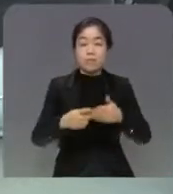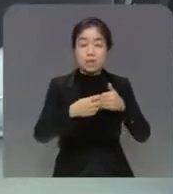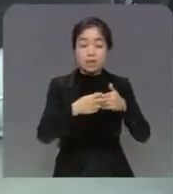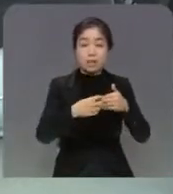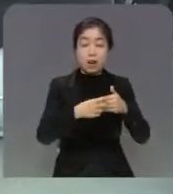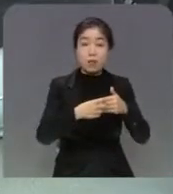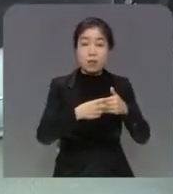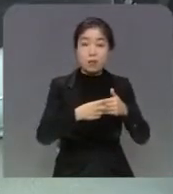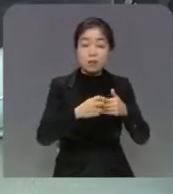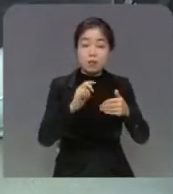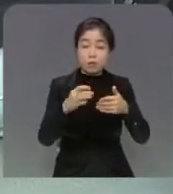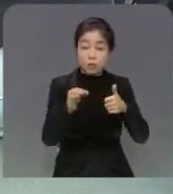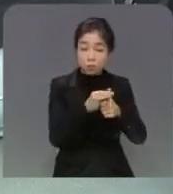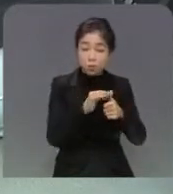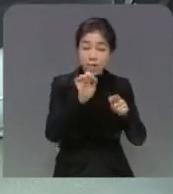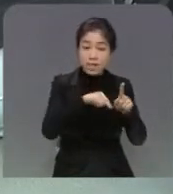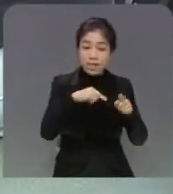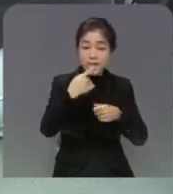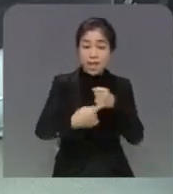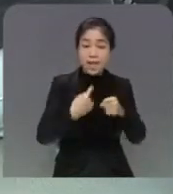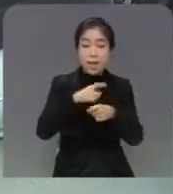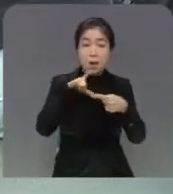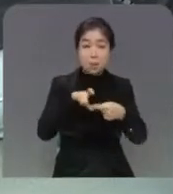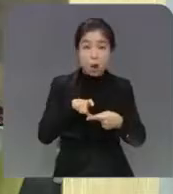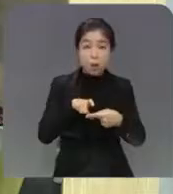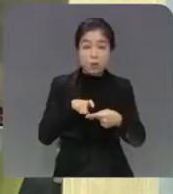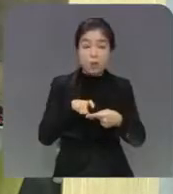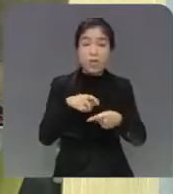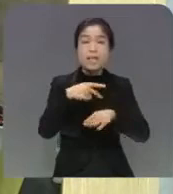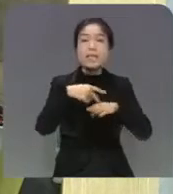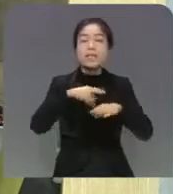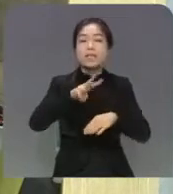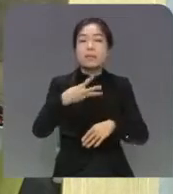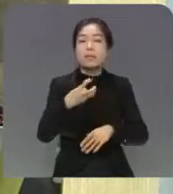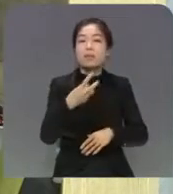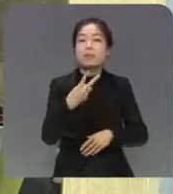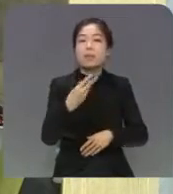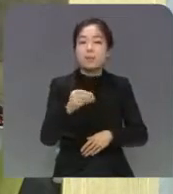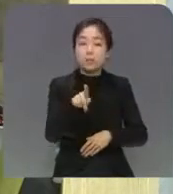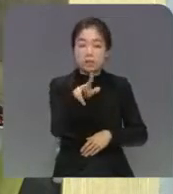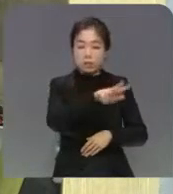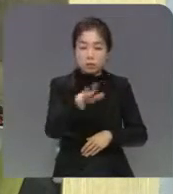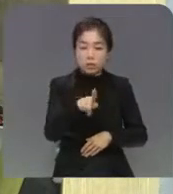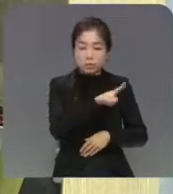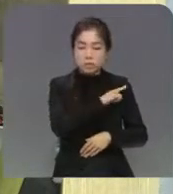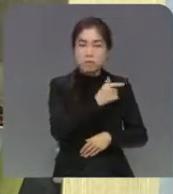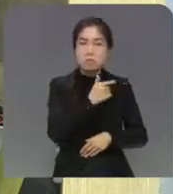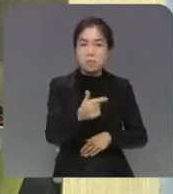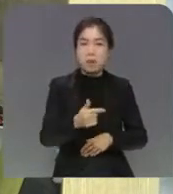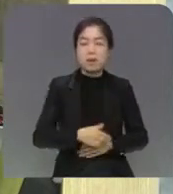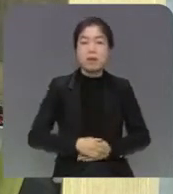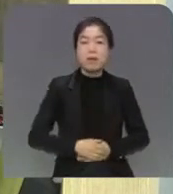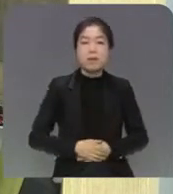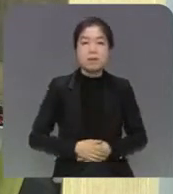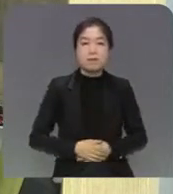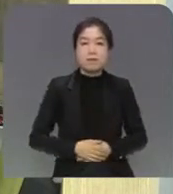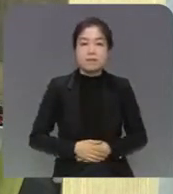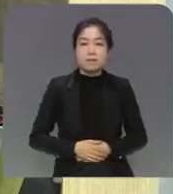의료보장 진료인원 1인당 연평균 진료비는 신안군이 332만 원으로 전국에서 가장 많았습니다.